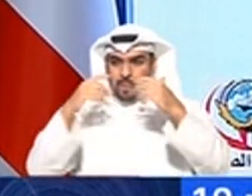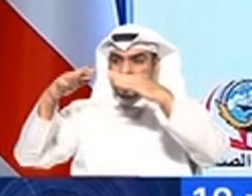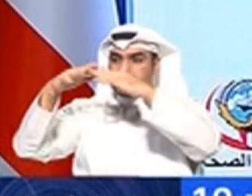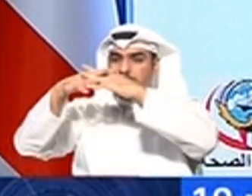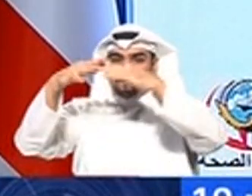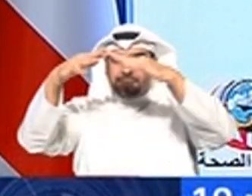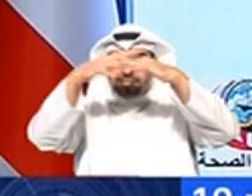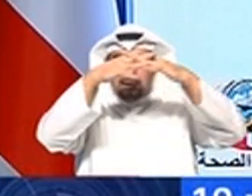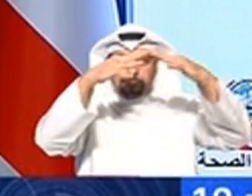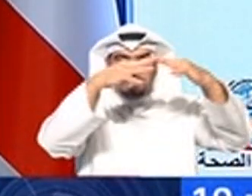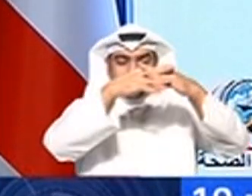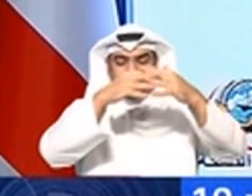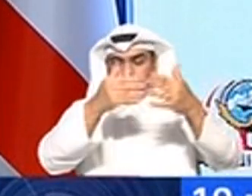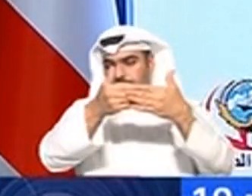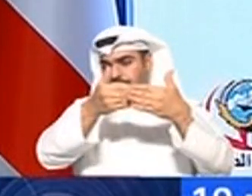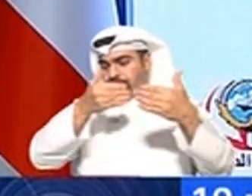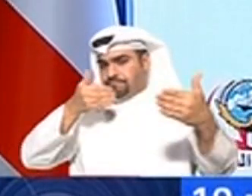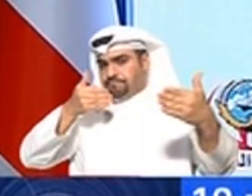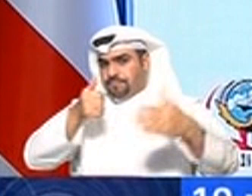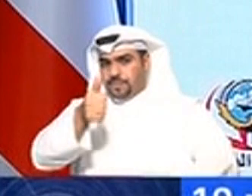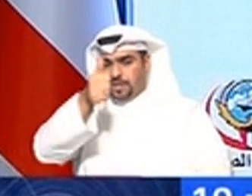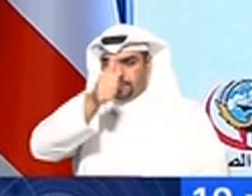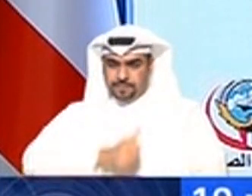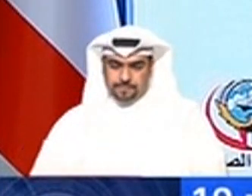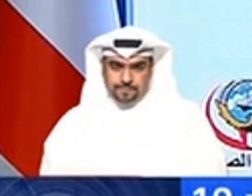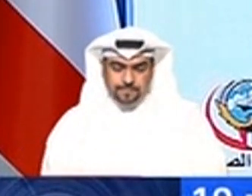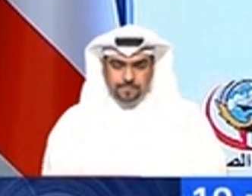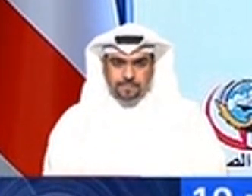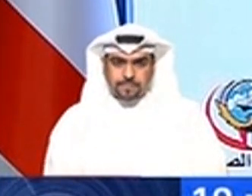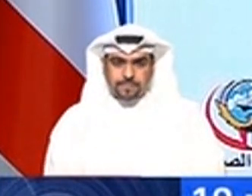المزدحمة والمغلقة.